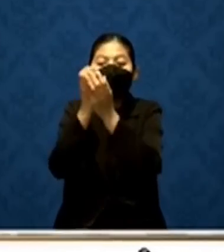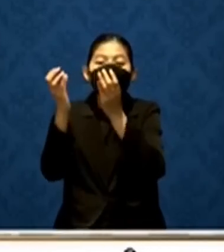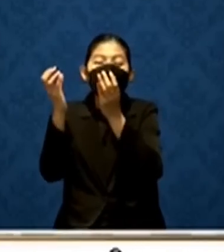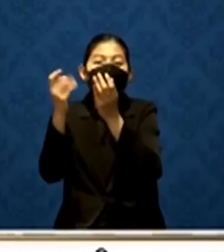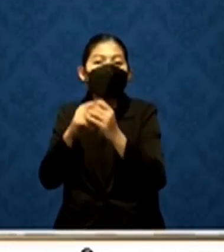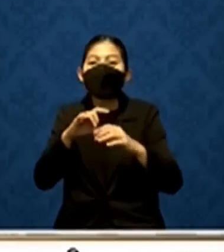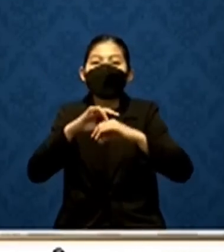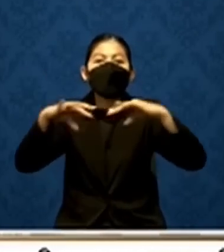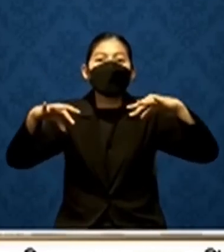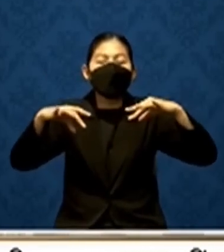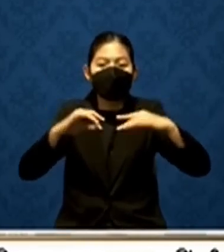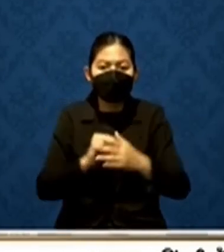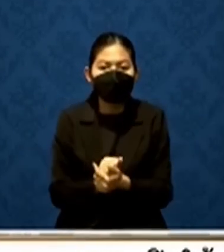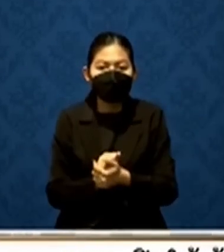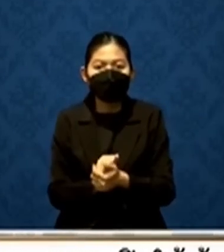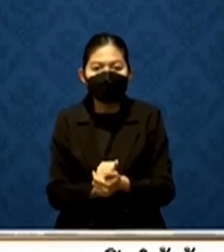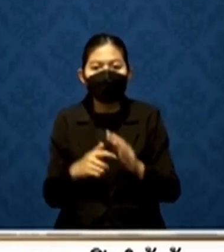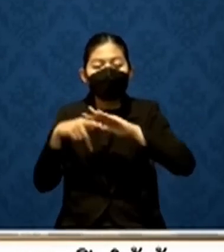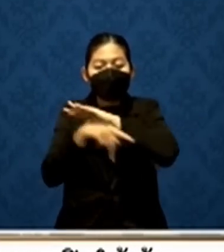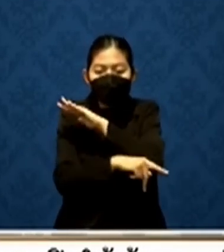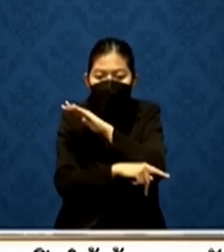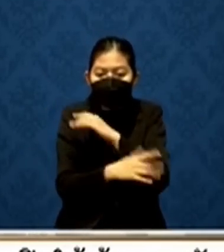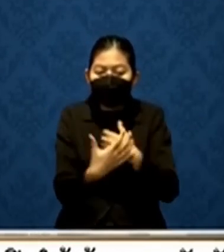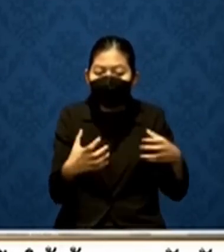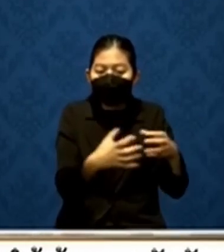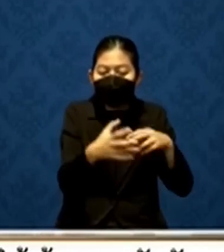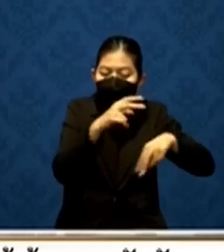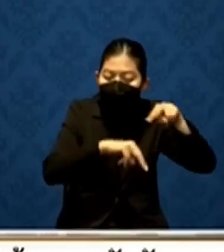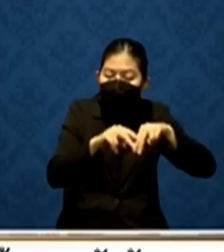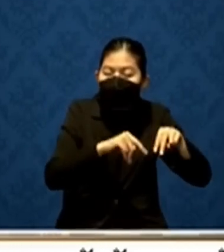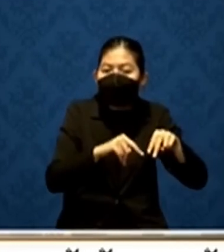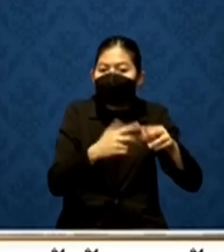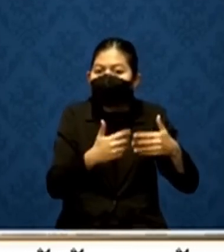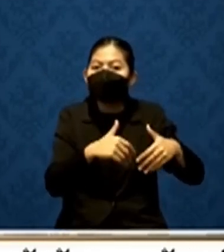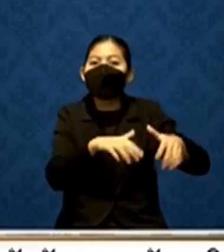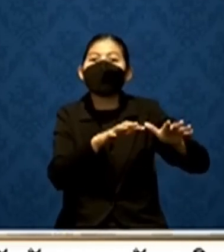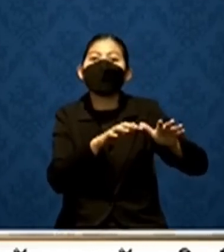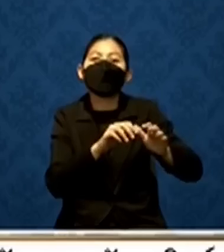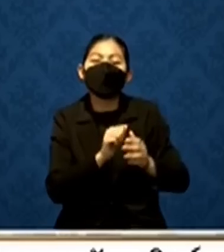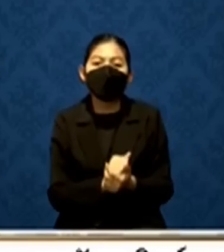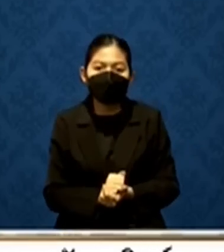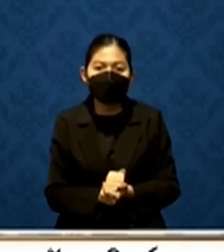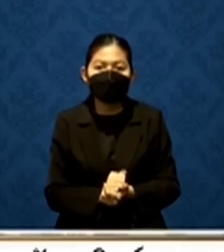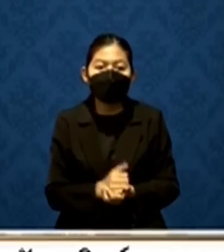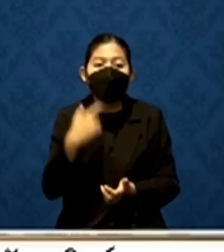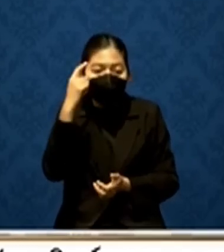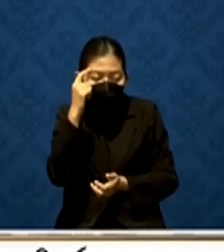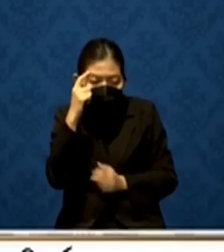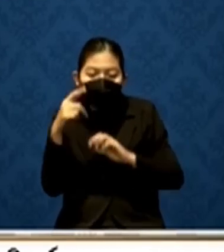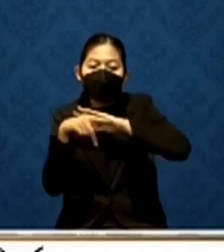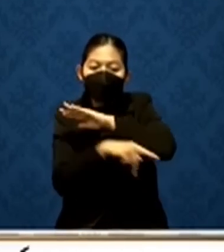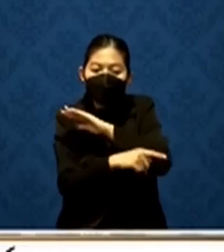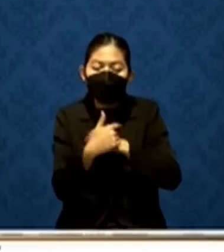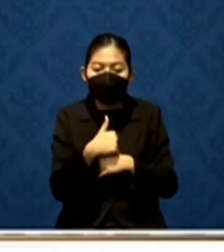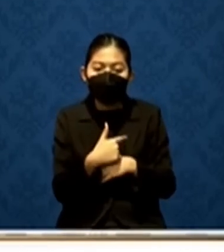ปล่อยปะละเลยให้มีการทุจริตของหน่วยงานในกำกับดูแลอย่างกว้างขวางเมื่อรู้ว่ามีการทุจริตกลับ